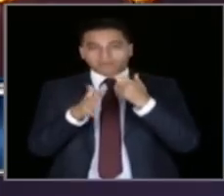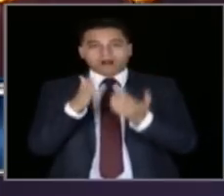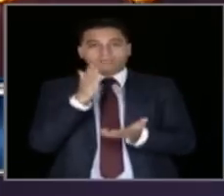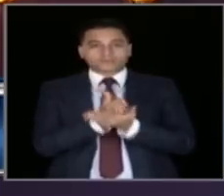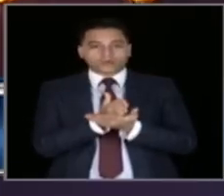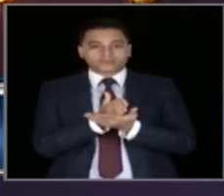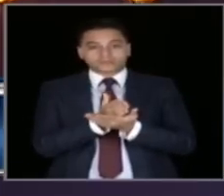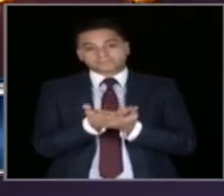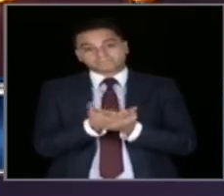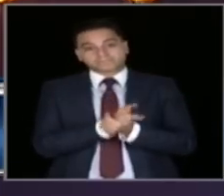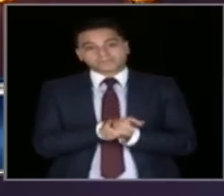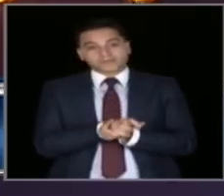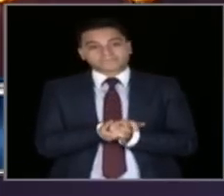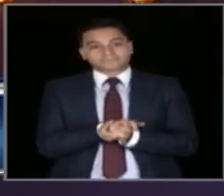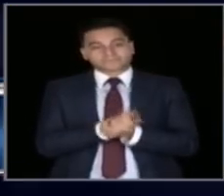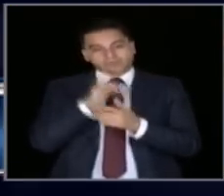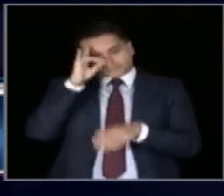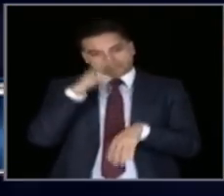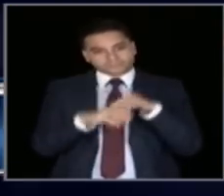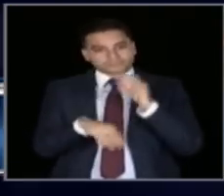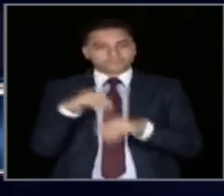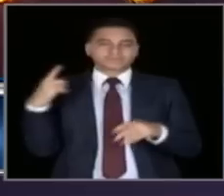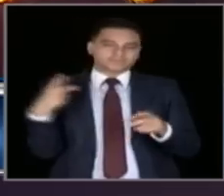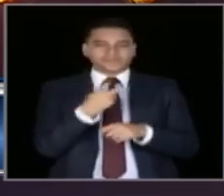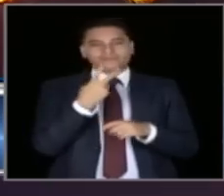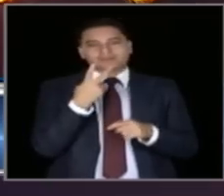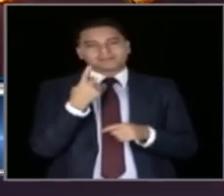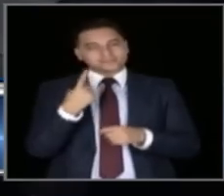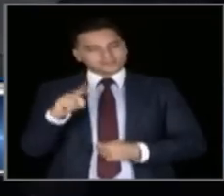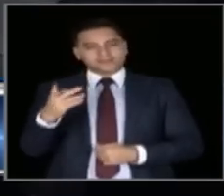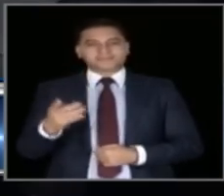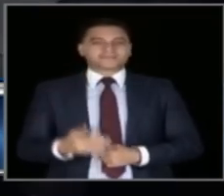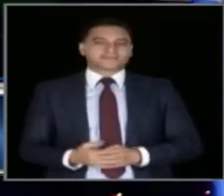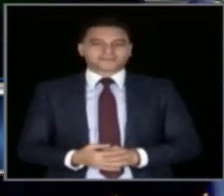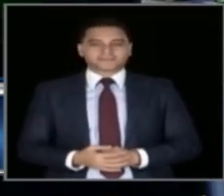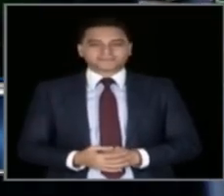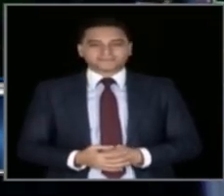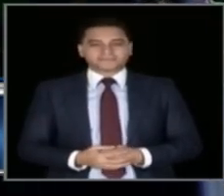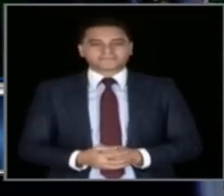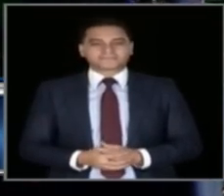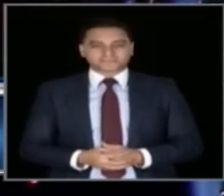المتوسط. يا تخمينة بصراحة. الهدف الثاني.